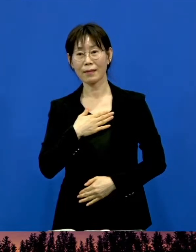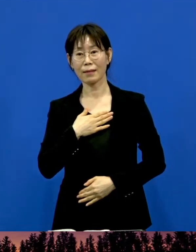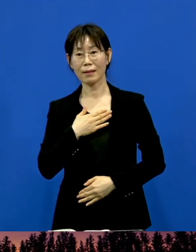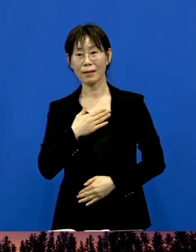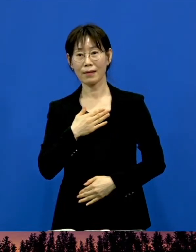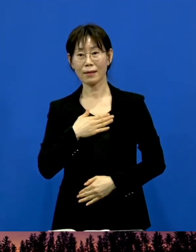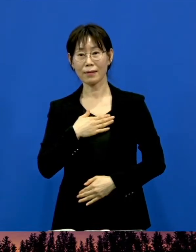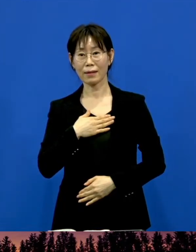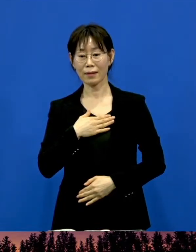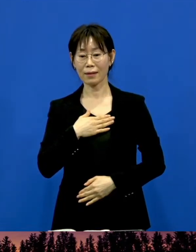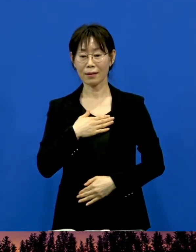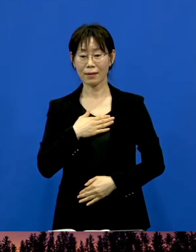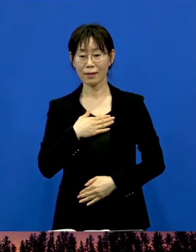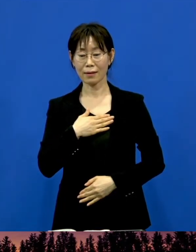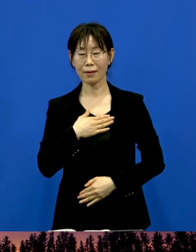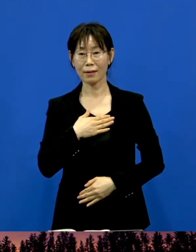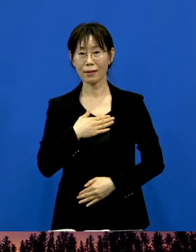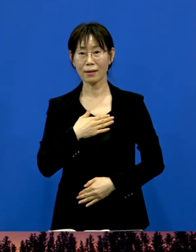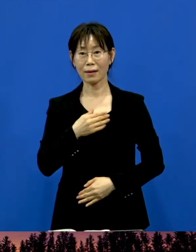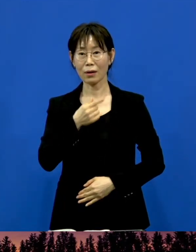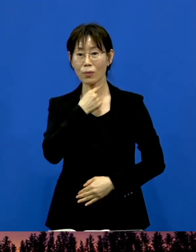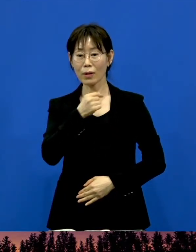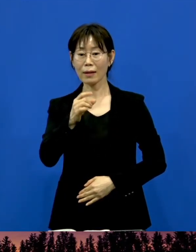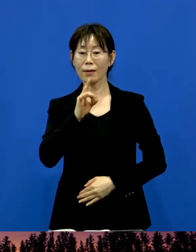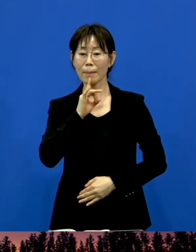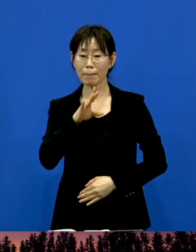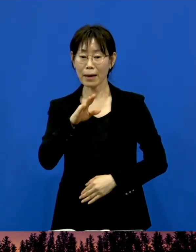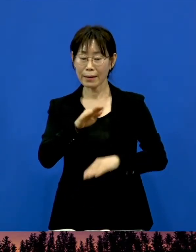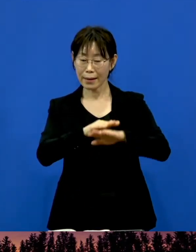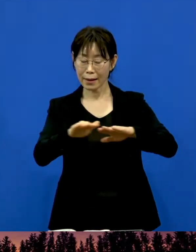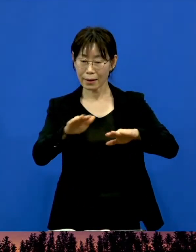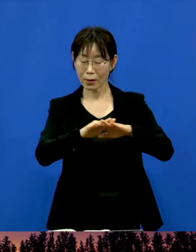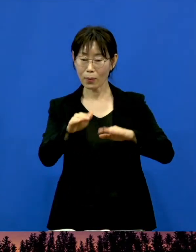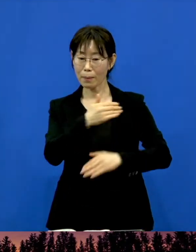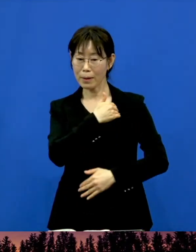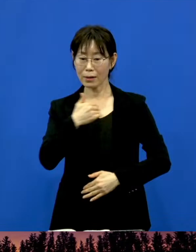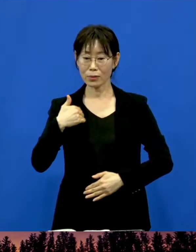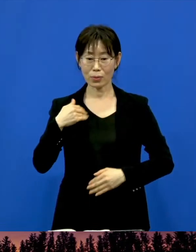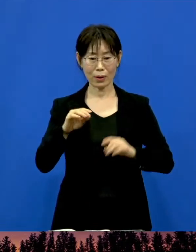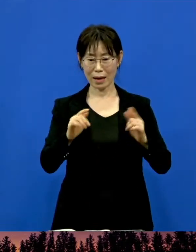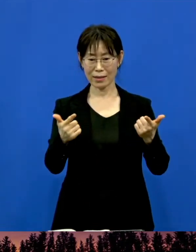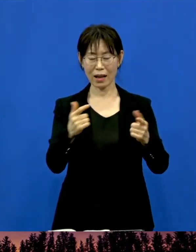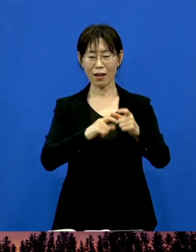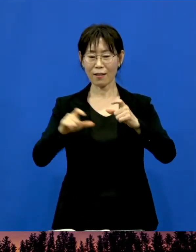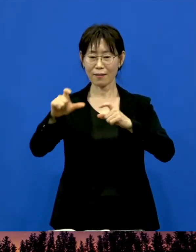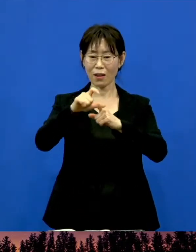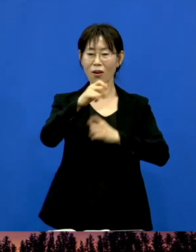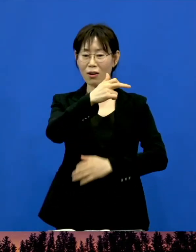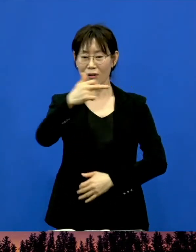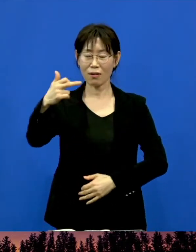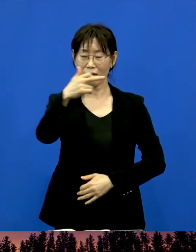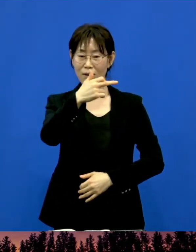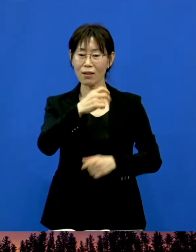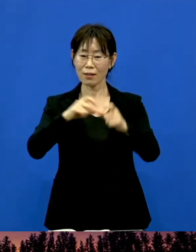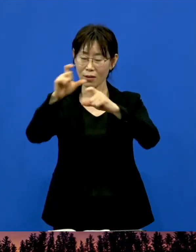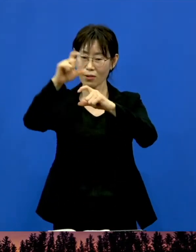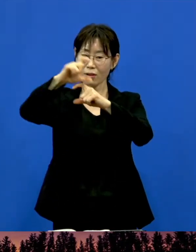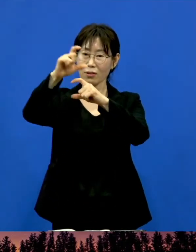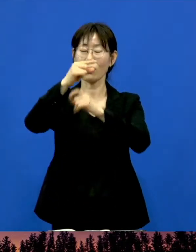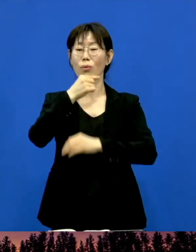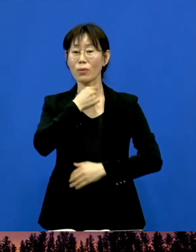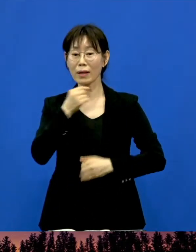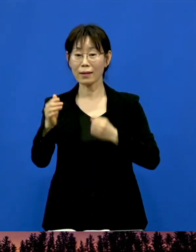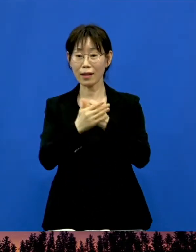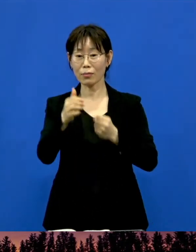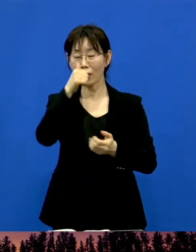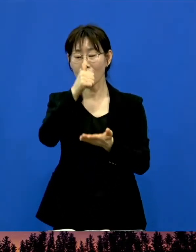그게 죄가 끼어들면서 그 욕구가 오염된다는 거예요. 잘못된 욕구. 그래서 인간의 가장 기본적인 욕구마저도 엉뚱한